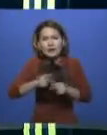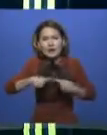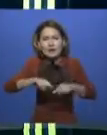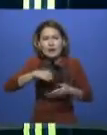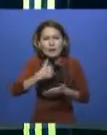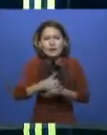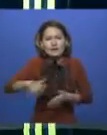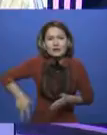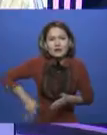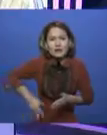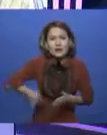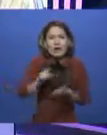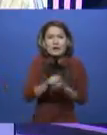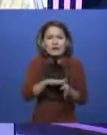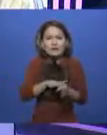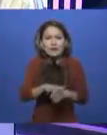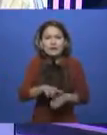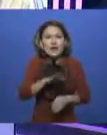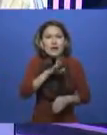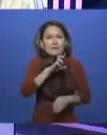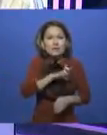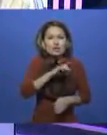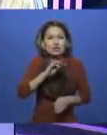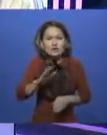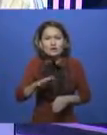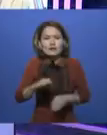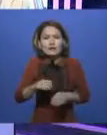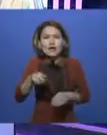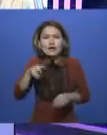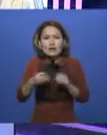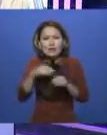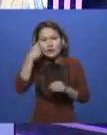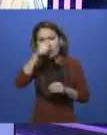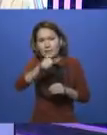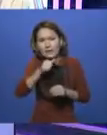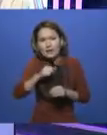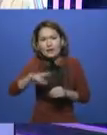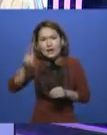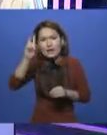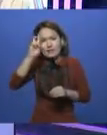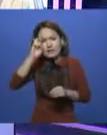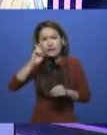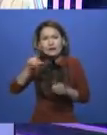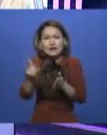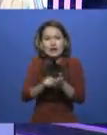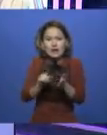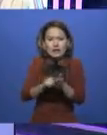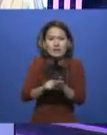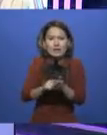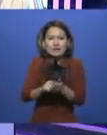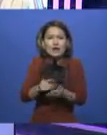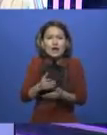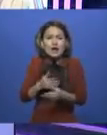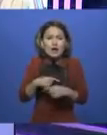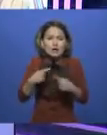бас директорының міндетін атқарушы Біржан Жүнісов. Хабар барысында 2015 жылы берілетін мемлекеттік жәрдемақылар мен көрсетілетін әлеуметтік көмек